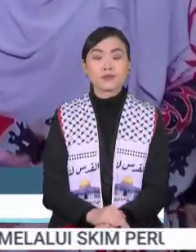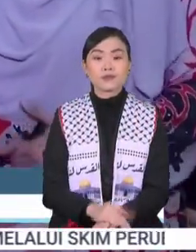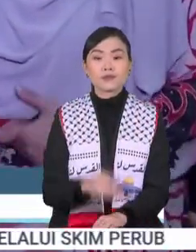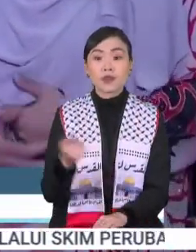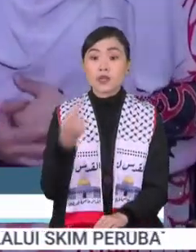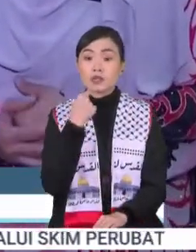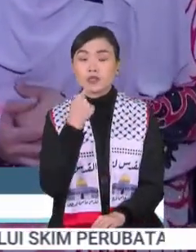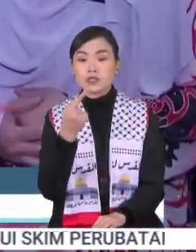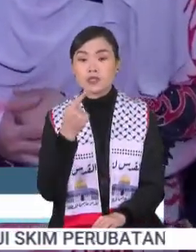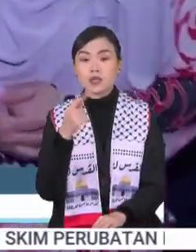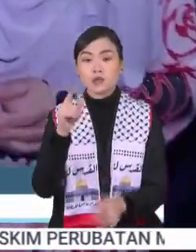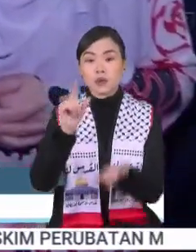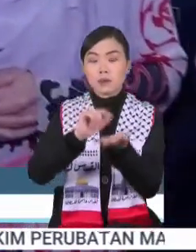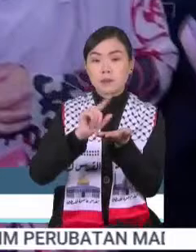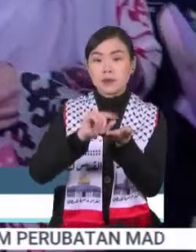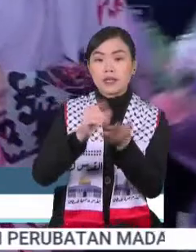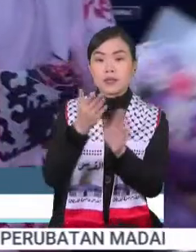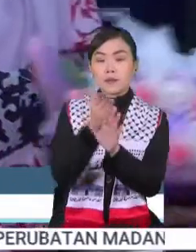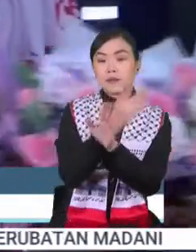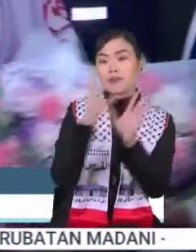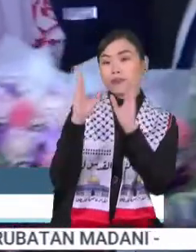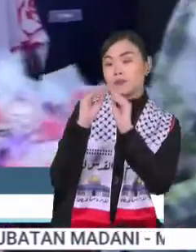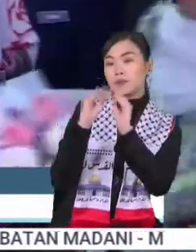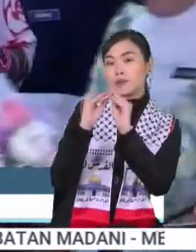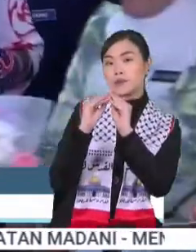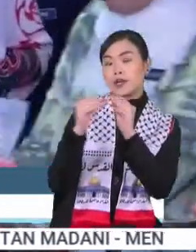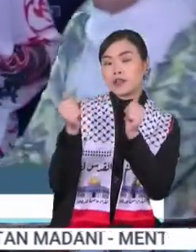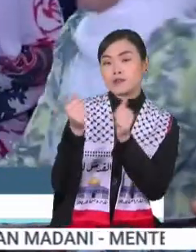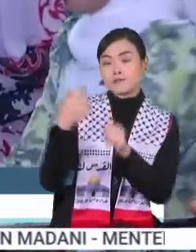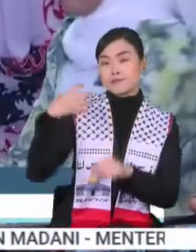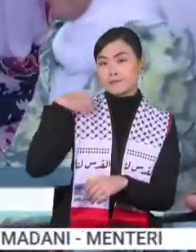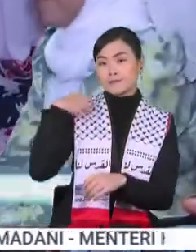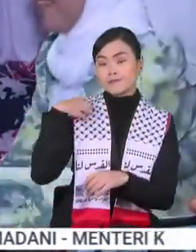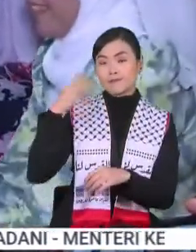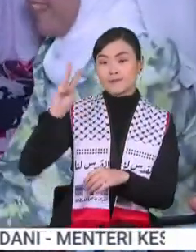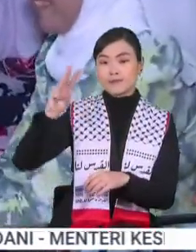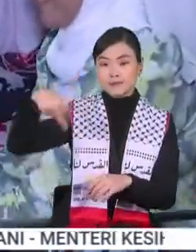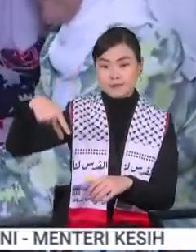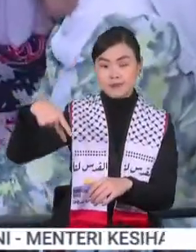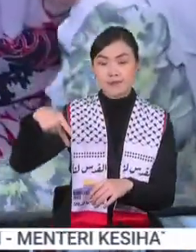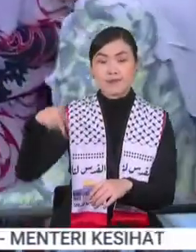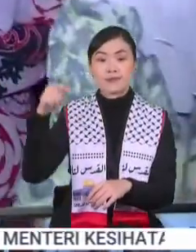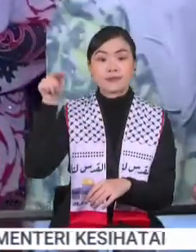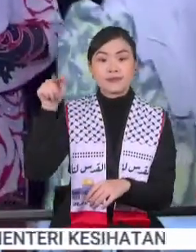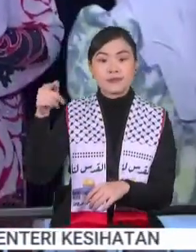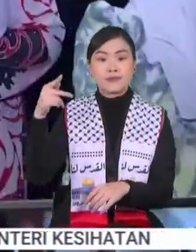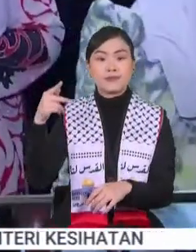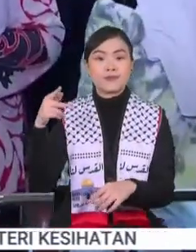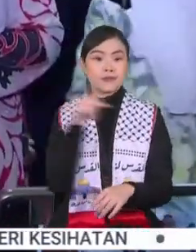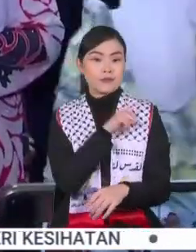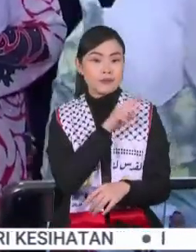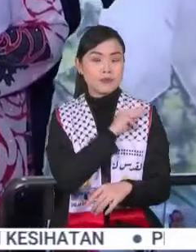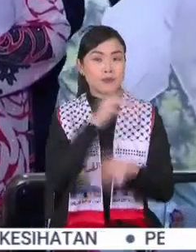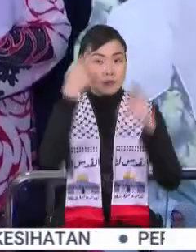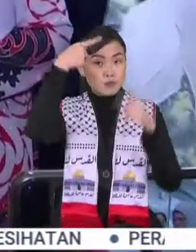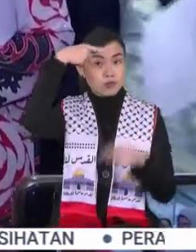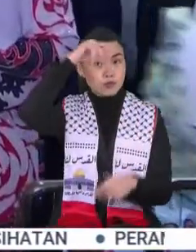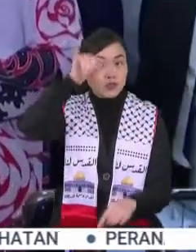beliau bercakap kepada media sebelum mengadakan taklimat bersama pegawai jabatan wilayah Persekutuan dan agensi di kementeriannya di